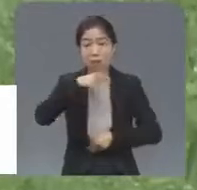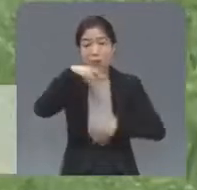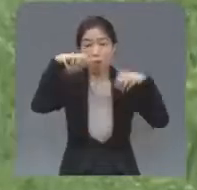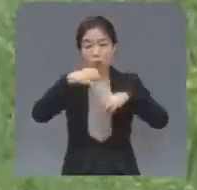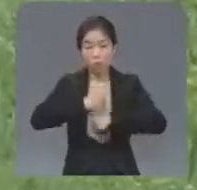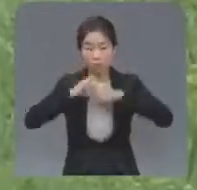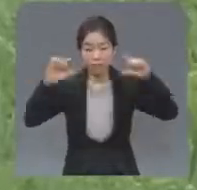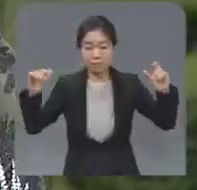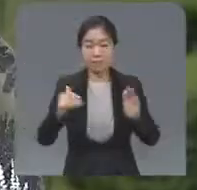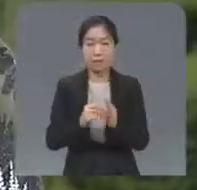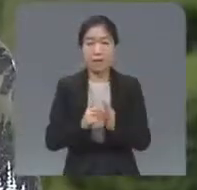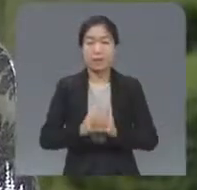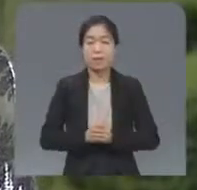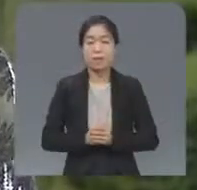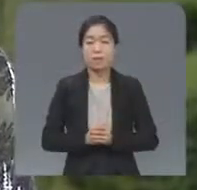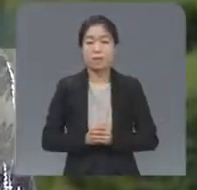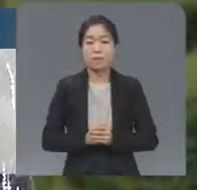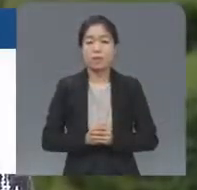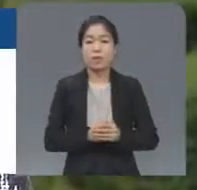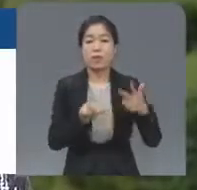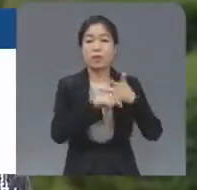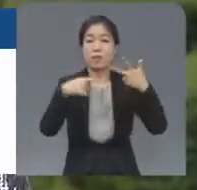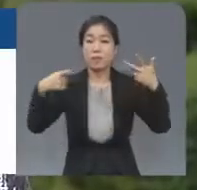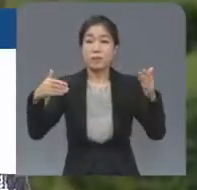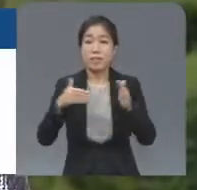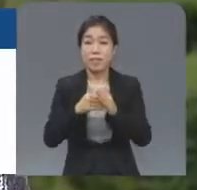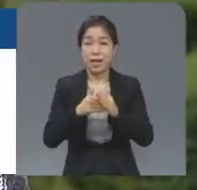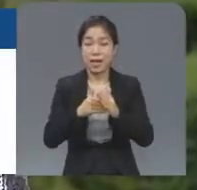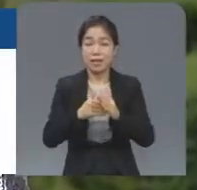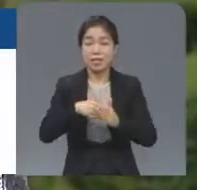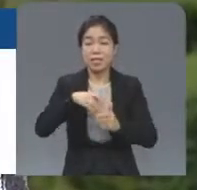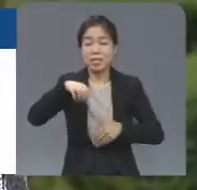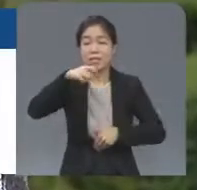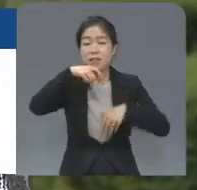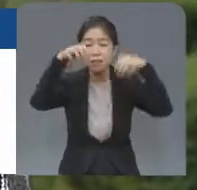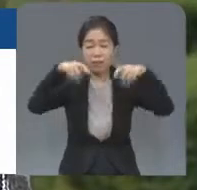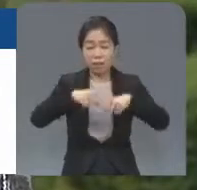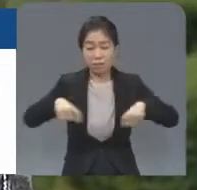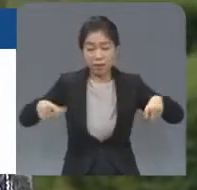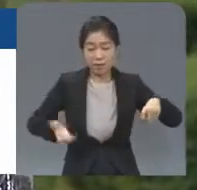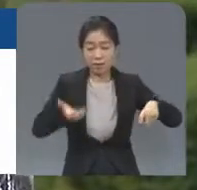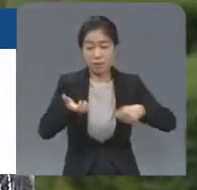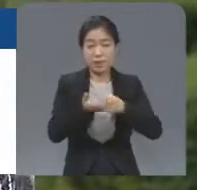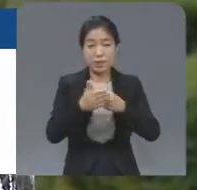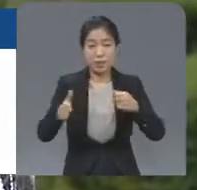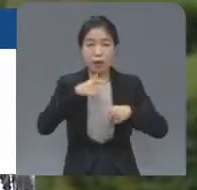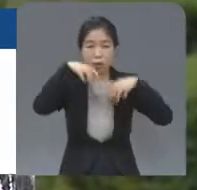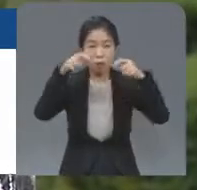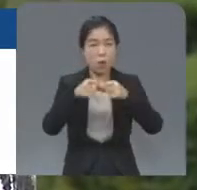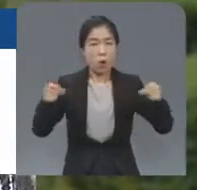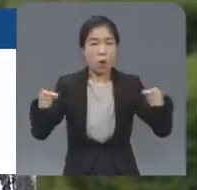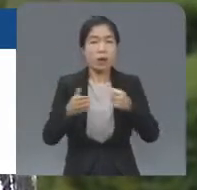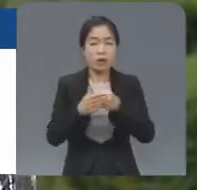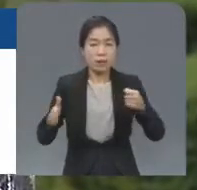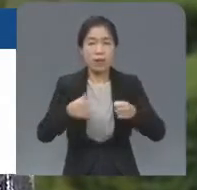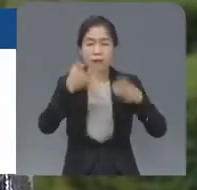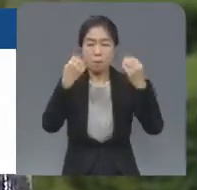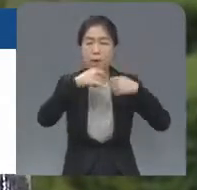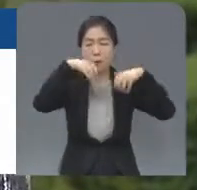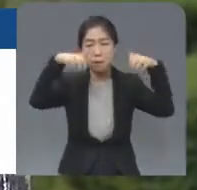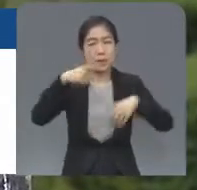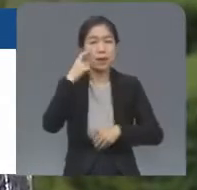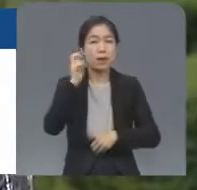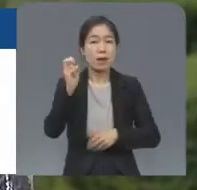호우주의보를 발효했습니다. 오는 11일까지 우리 지역은 장마전선의 영향으로 장맛비가 이어지면서 많은 비가 오겠습니다.